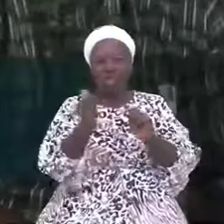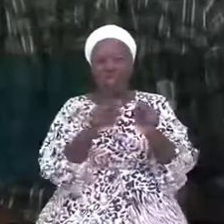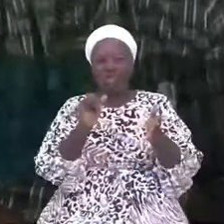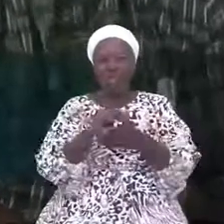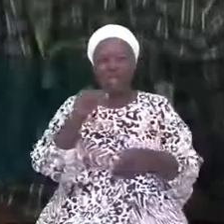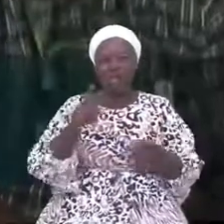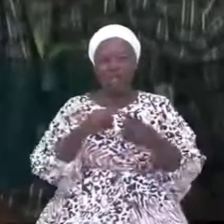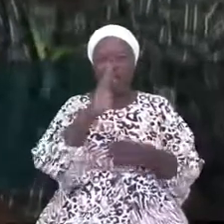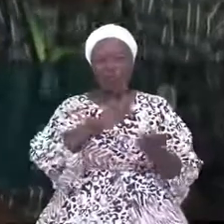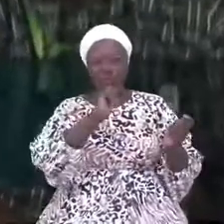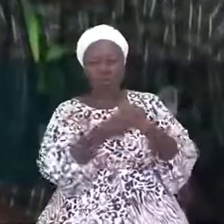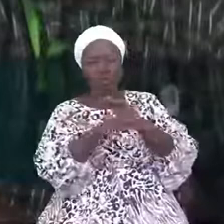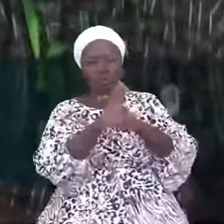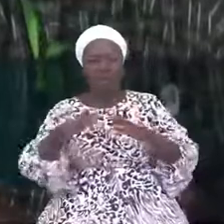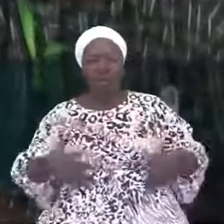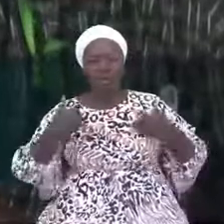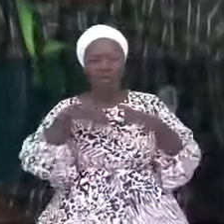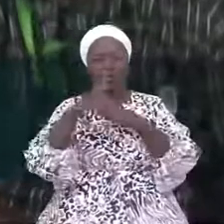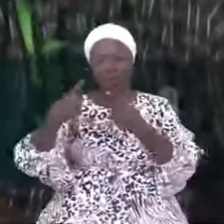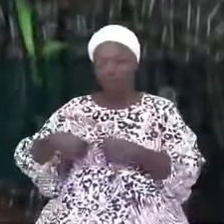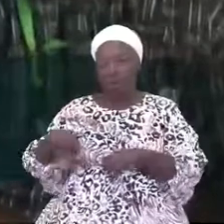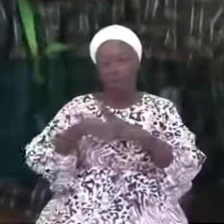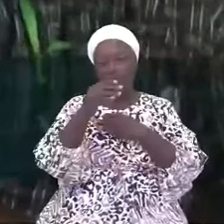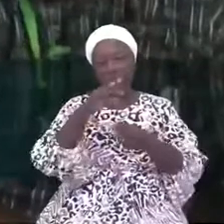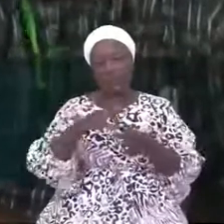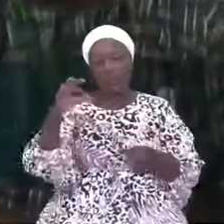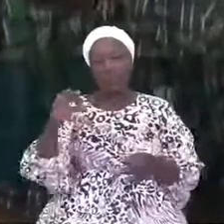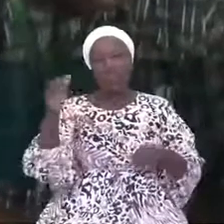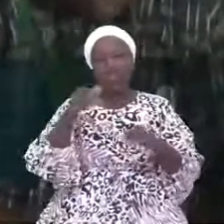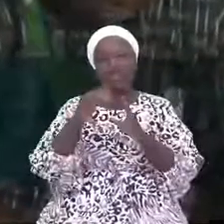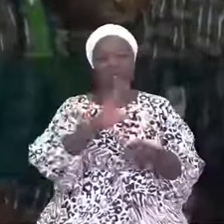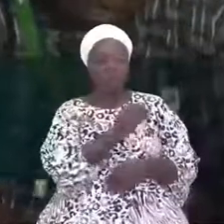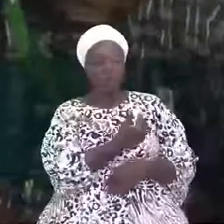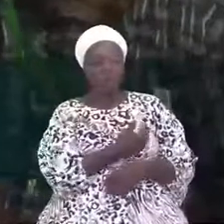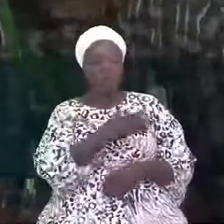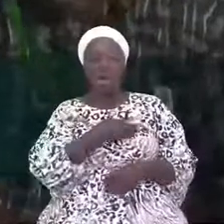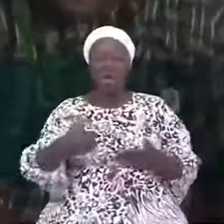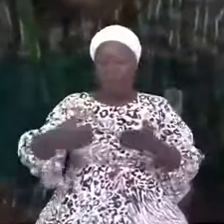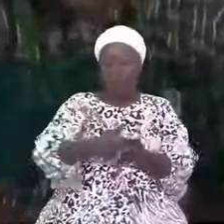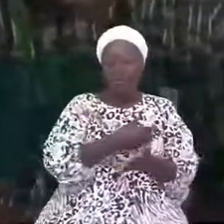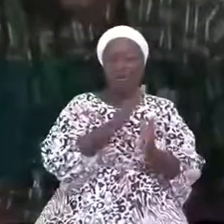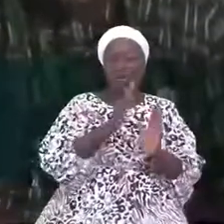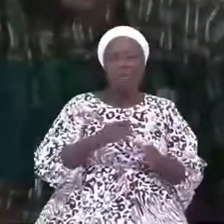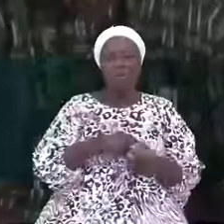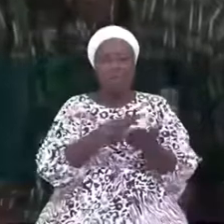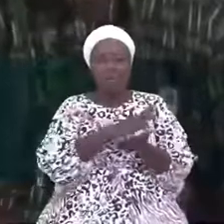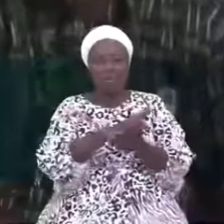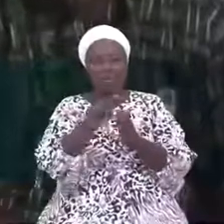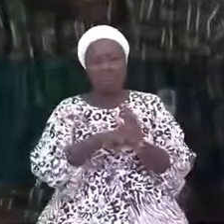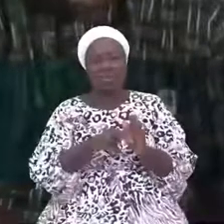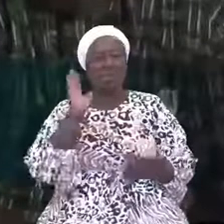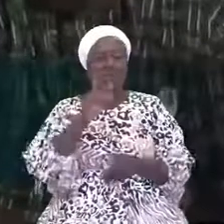vie, il va changer tout ce qui doit être changé dans ta vie, dans ton cœur, dans ton esprit, dans ton